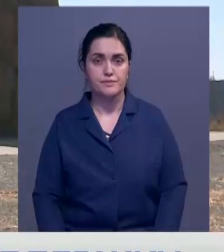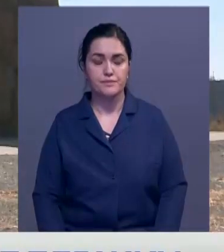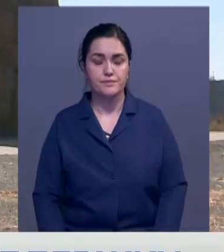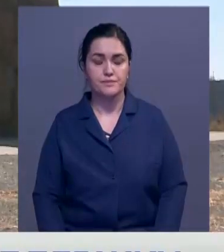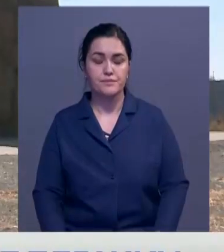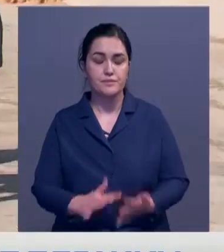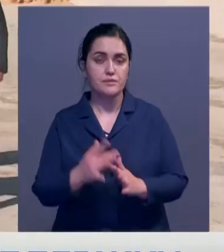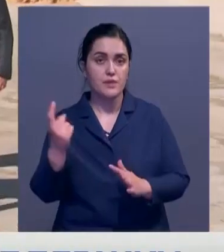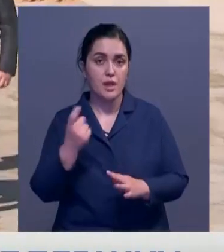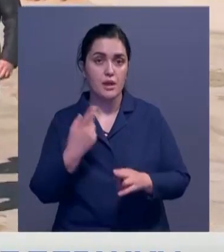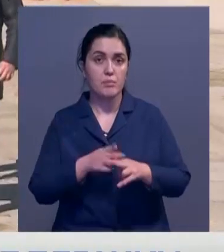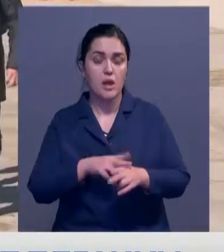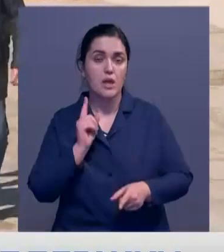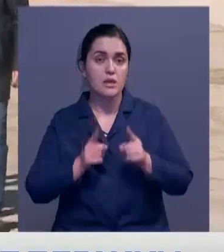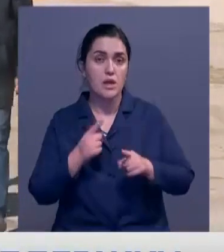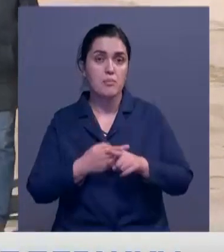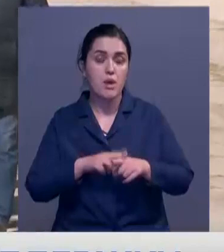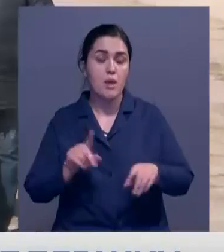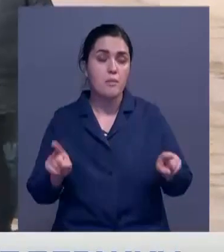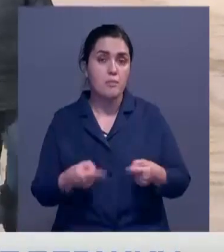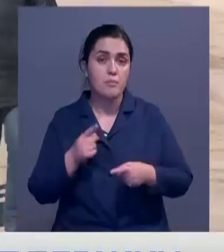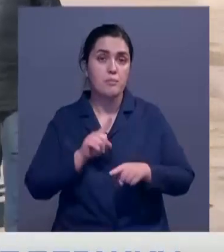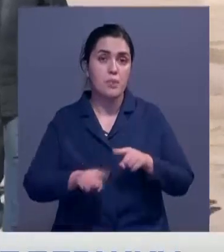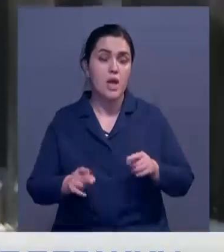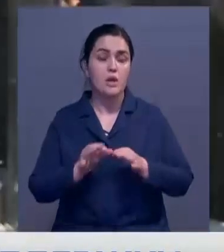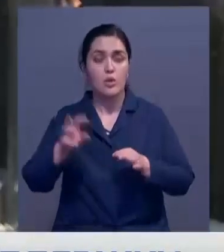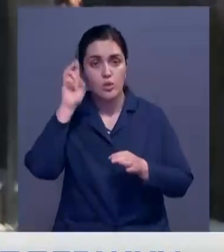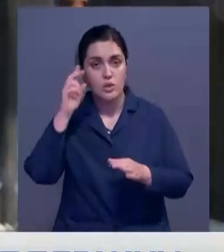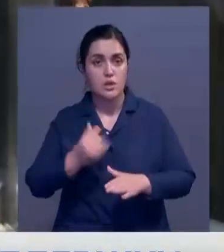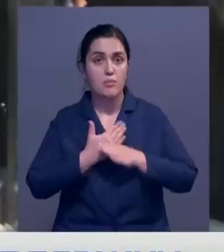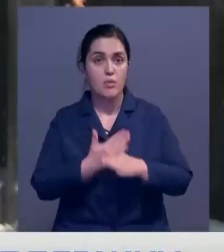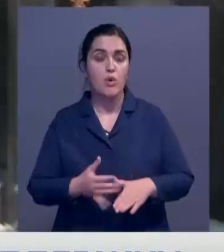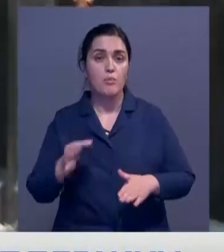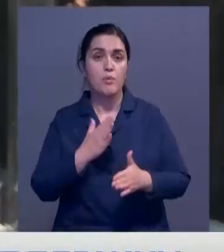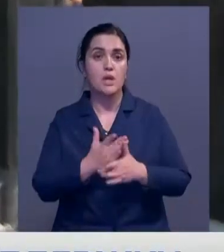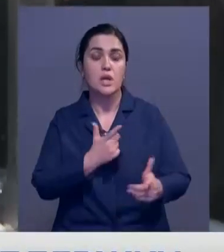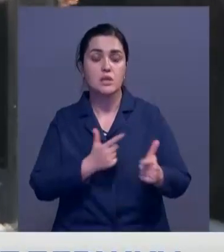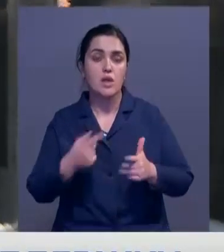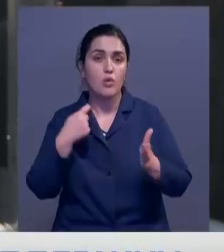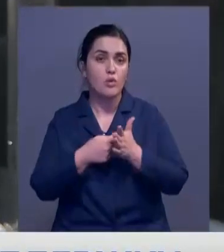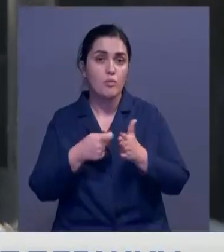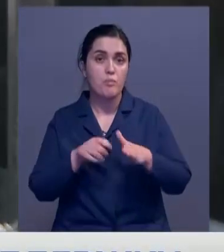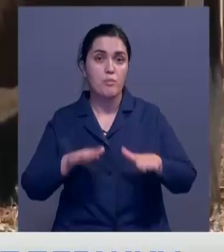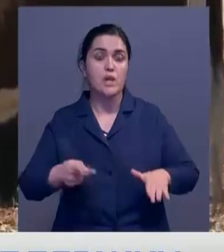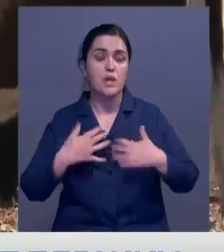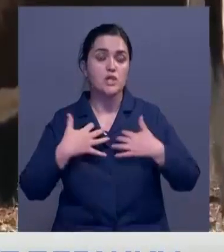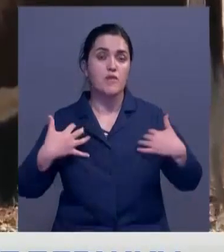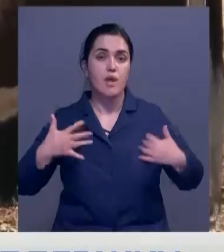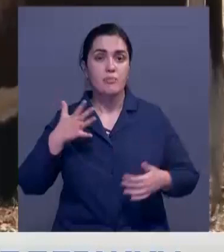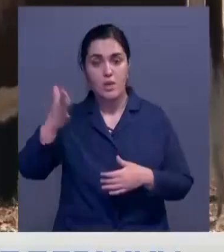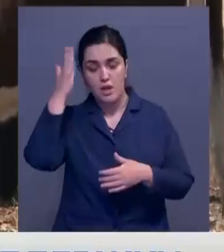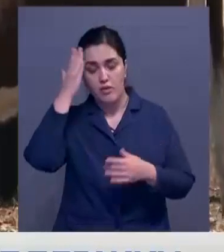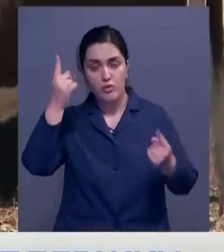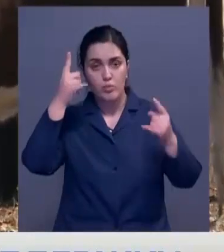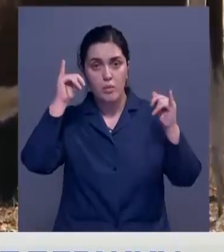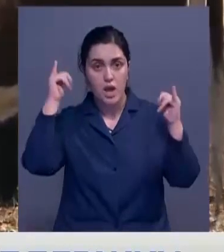Агропромышленный комплекс Елимай Купекте – настоящий драйвер развития региона. Благодаря мерам господдержки в области вводится в эксплуатацию откормочная площадка на 5000 голов крупнорогатого